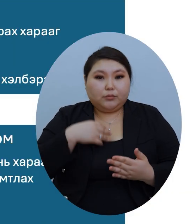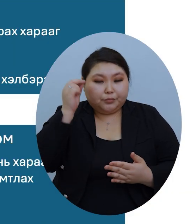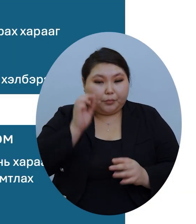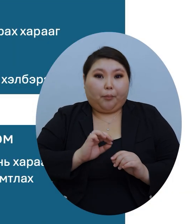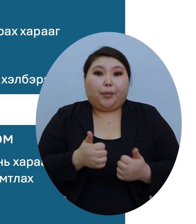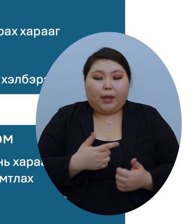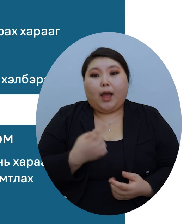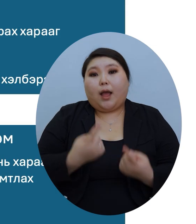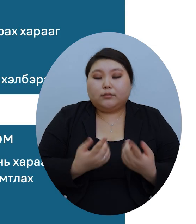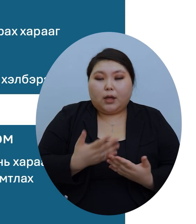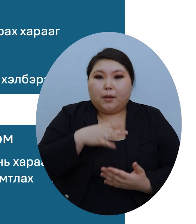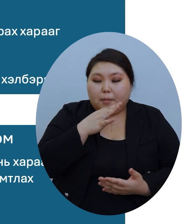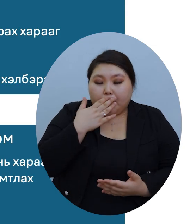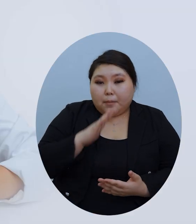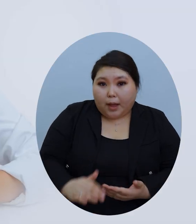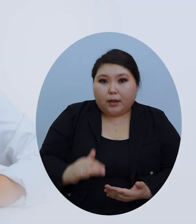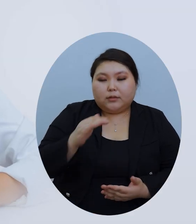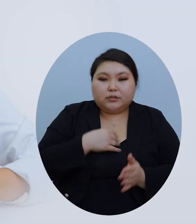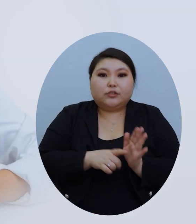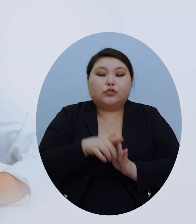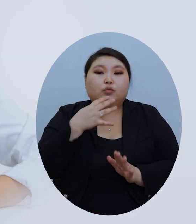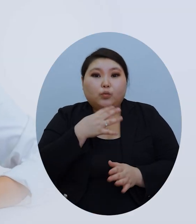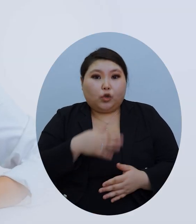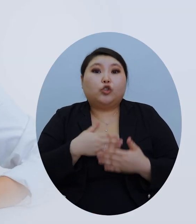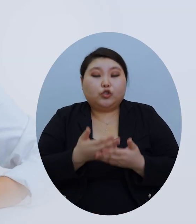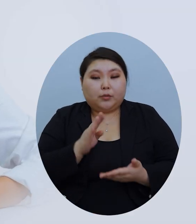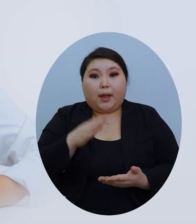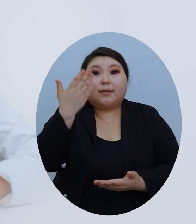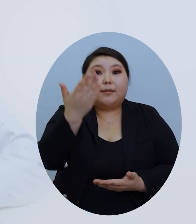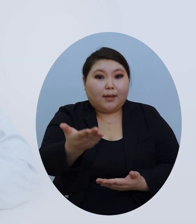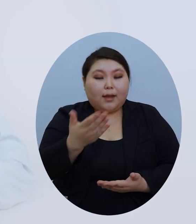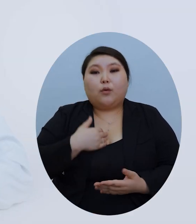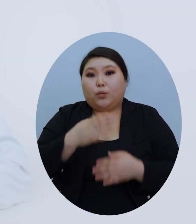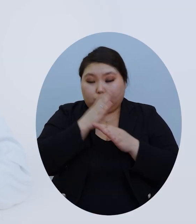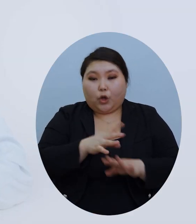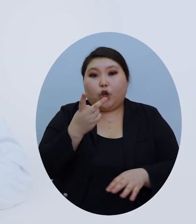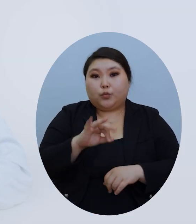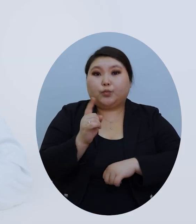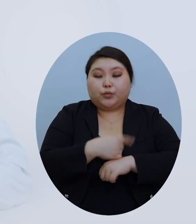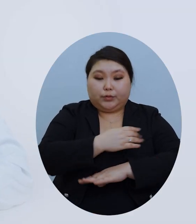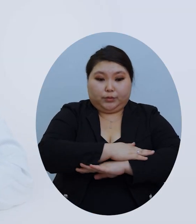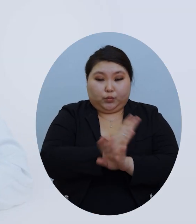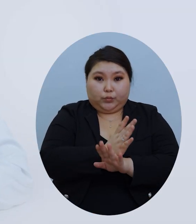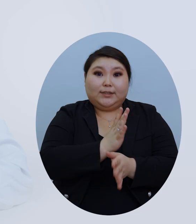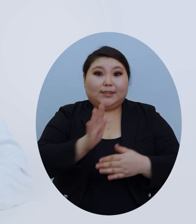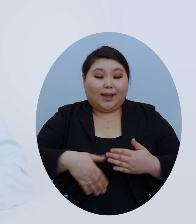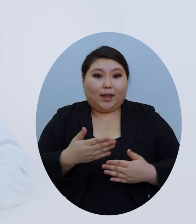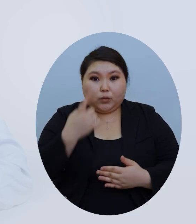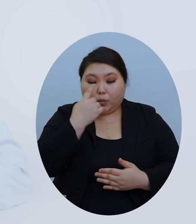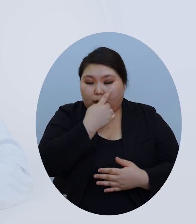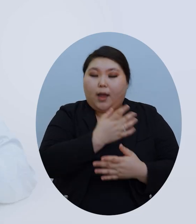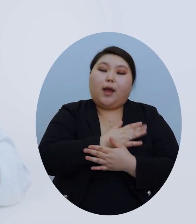эхлүүлэхийг зөвлөдөг. Тэгэхээр та хүүхдүүдийг 20 минут хичээлсэний дараа нүдийг нь амрааж 20 секунд холын